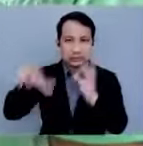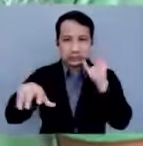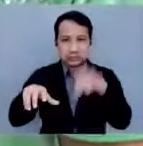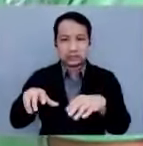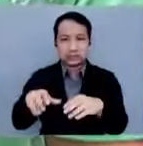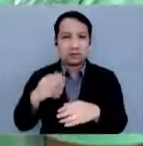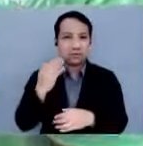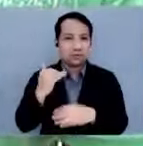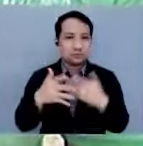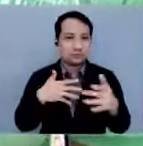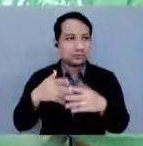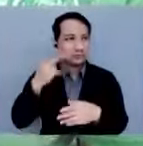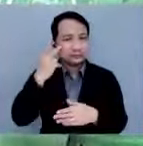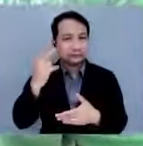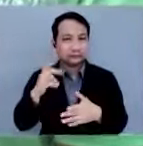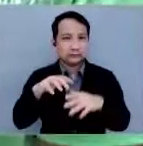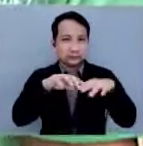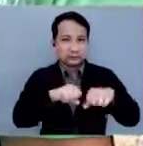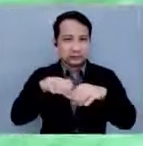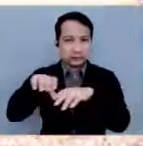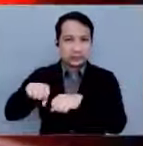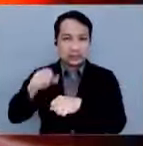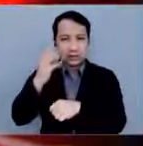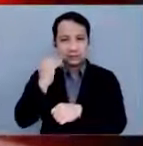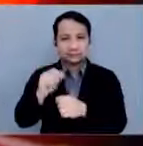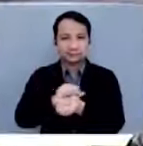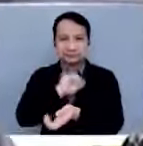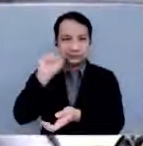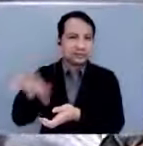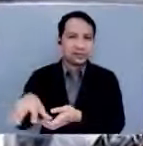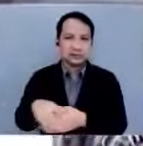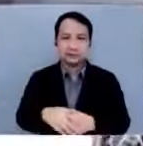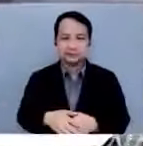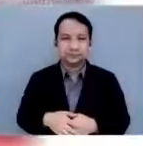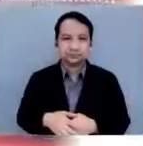lang pong nadadampot ko, hinahagis ko na lang.